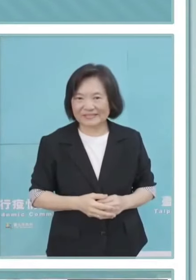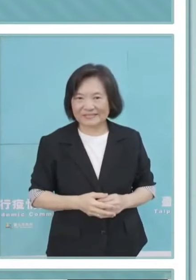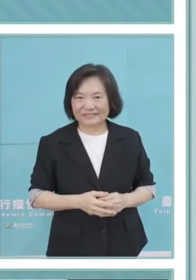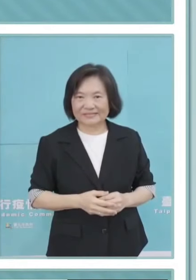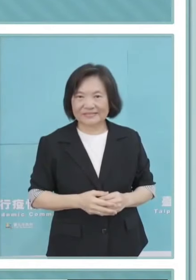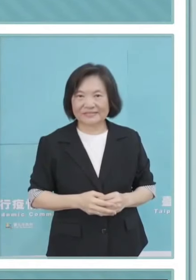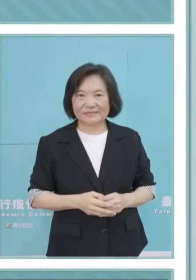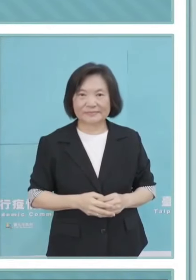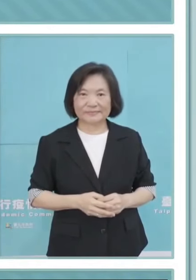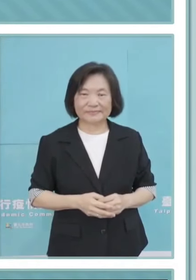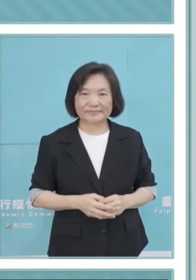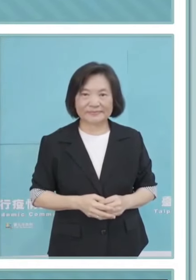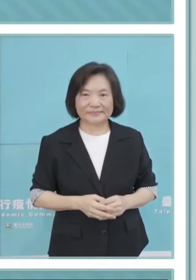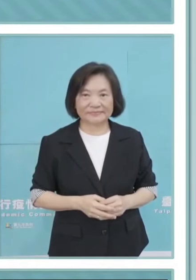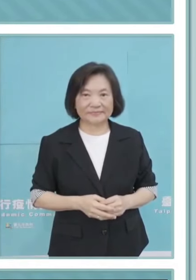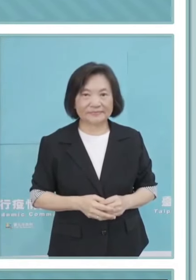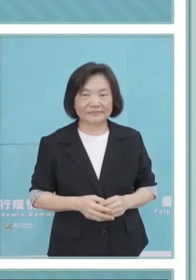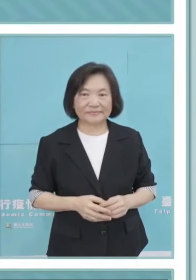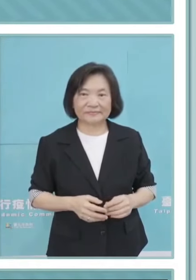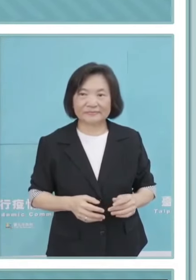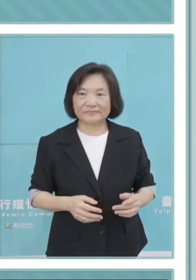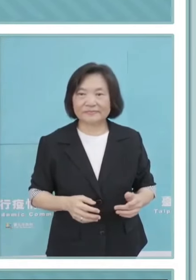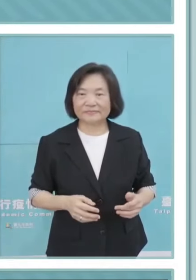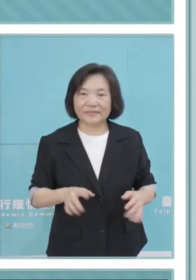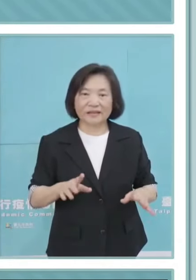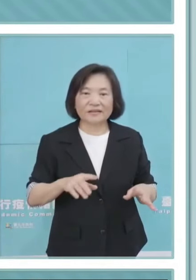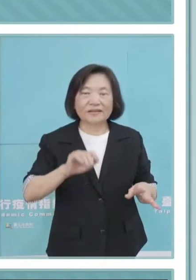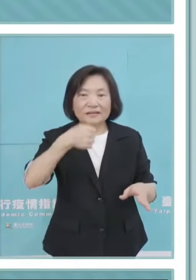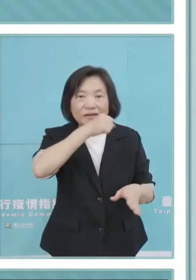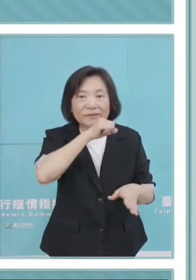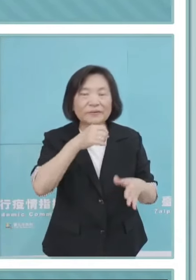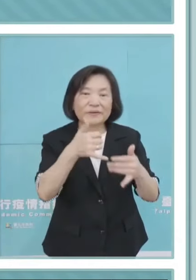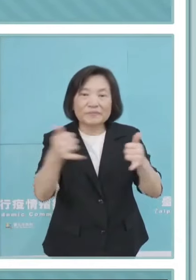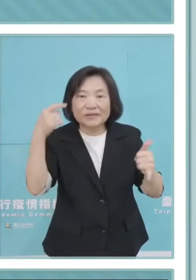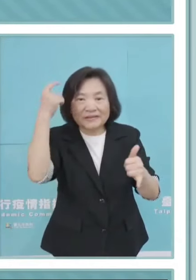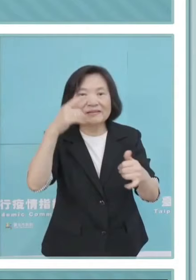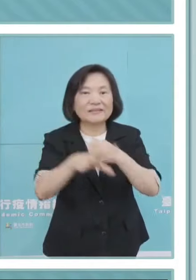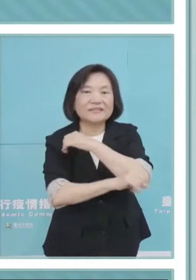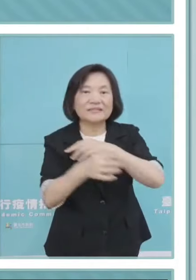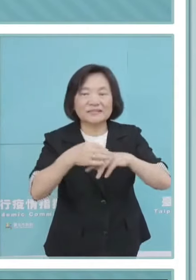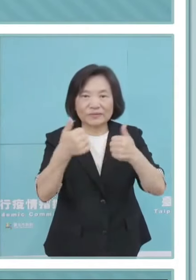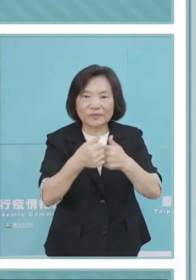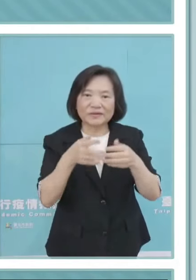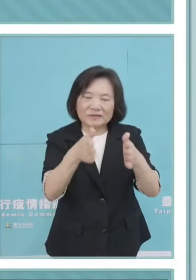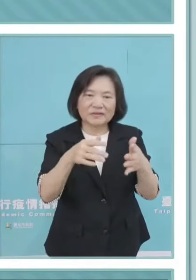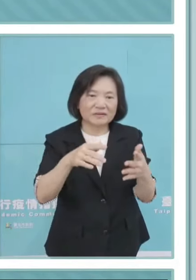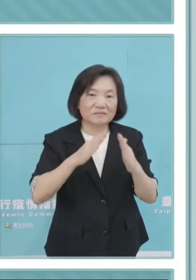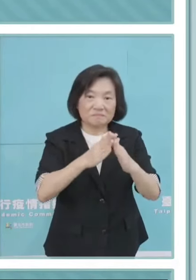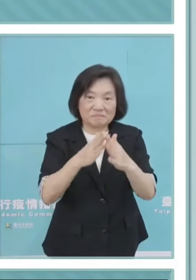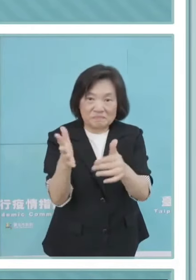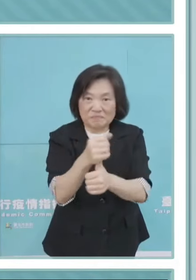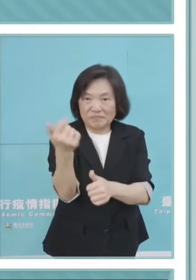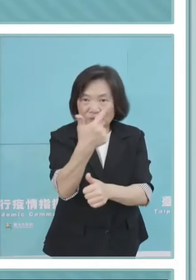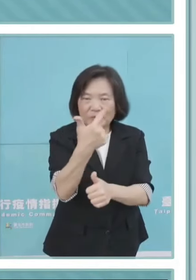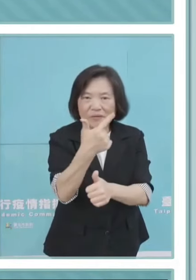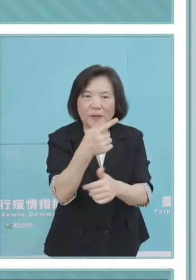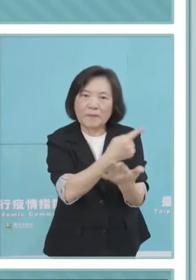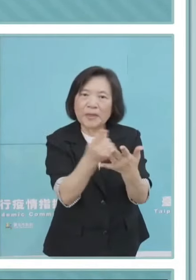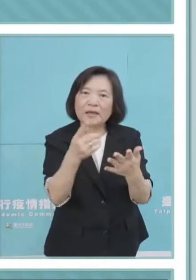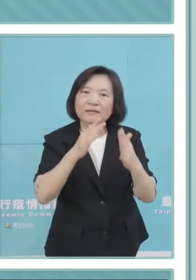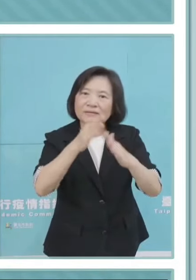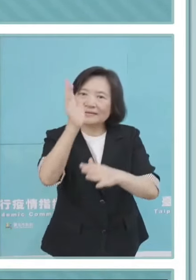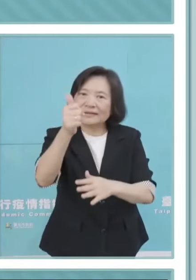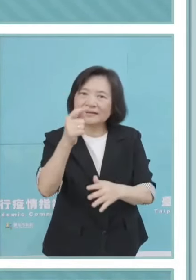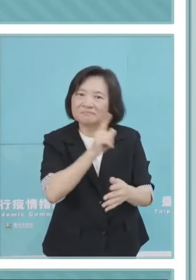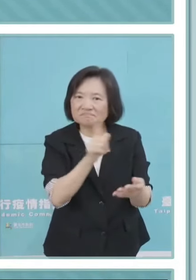今天有一份最新的民调，是那个是台湾民意基金会所做的民调，然后就是针对六都的那个市政满意度的部分，对疫